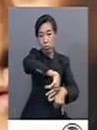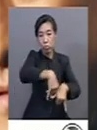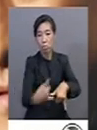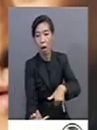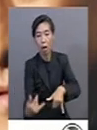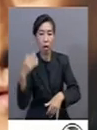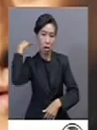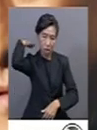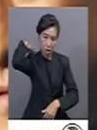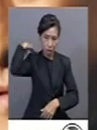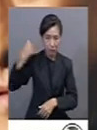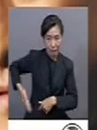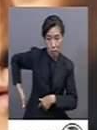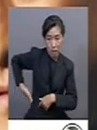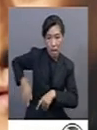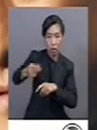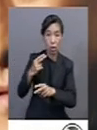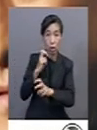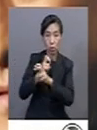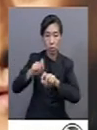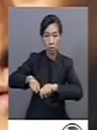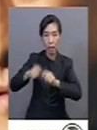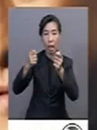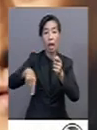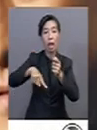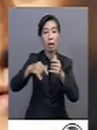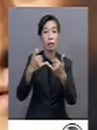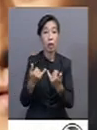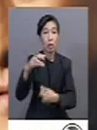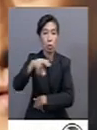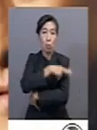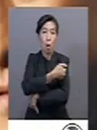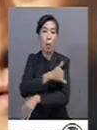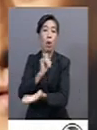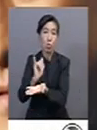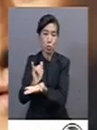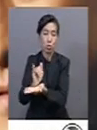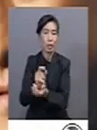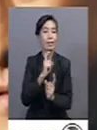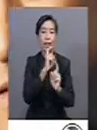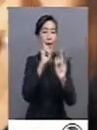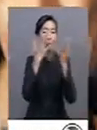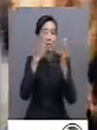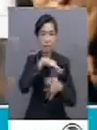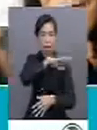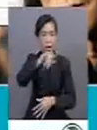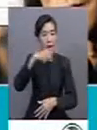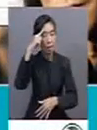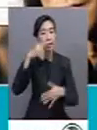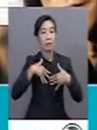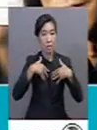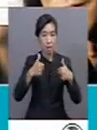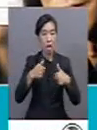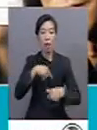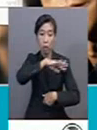สันหลังบริเวณเอวแตกครับตอนนี้ก็เข้ารับรักษาตัวเป็นที่เรียบร้อยแล้วและปลอดภัยดีก็ขอให้ทุกคนเนี่ยวางใจ